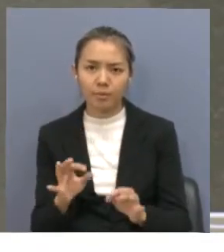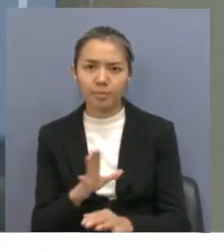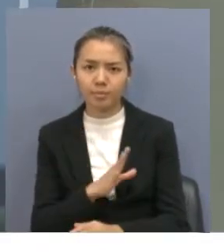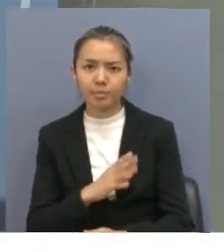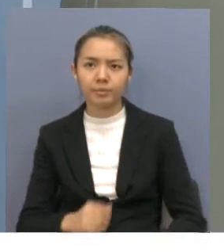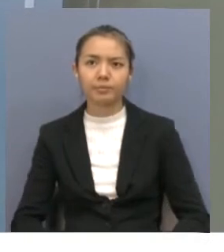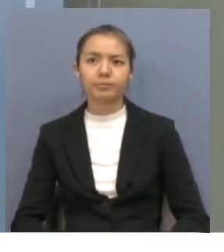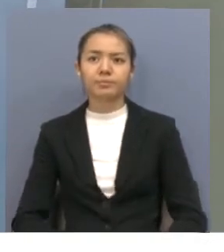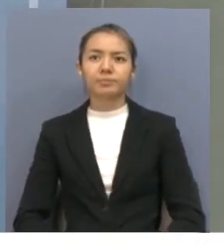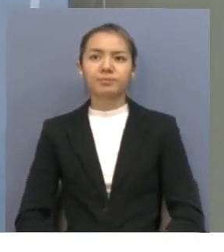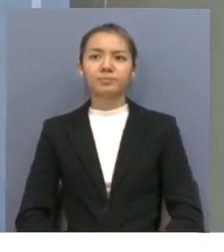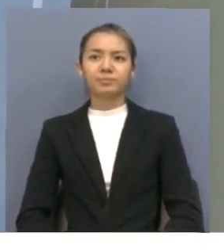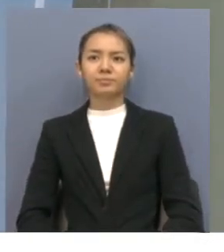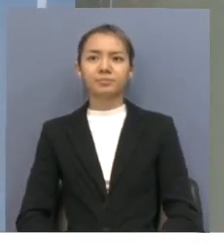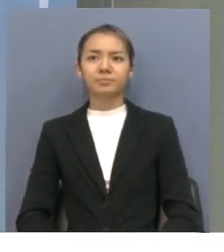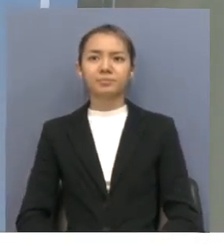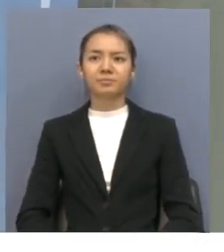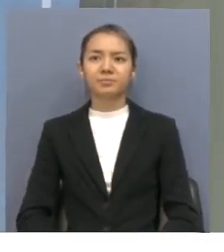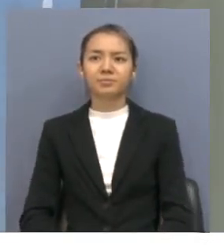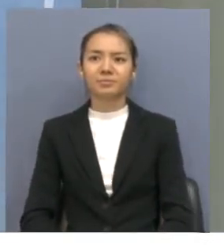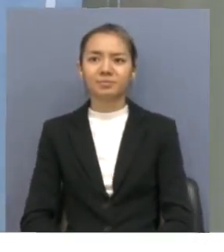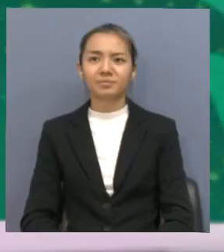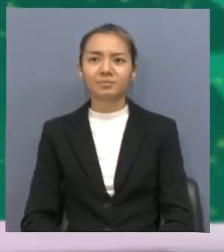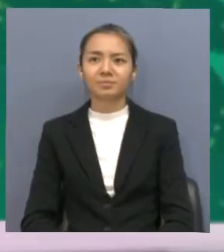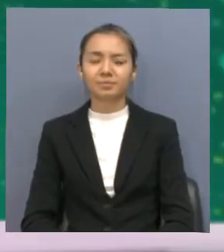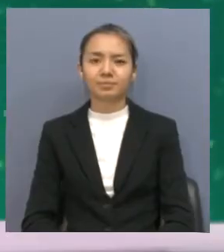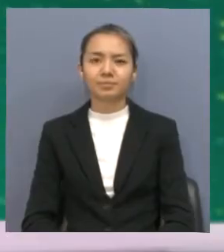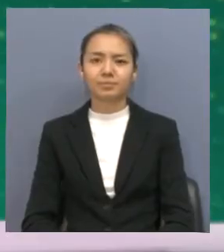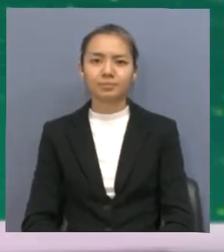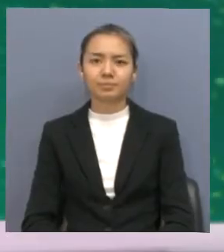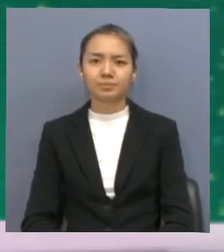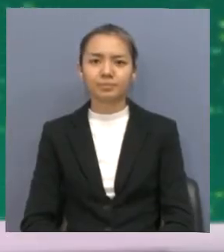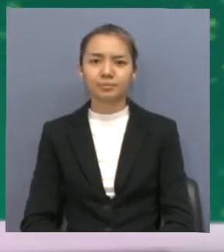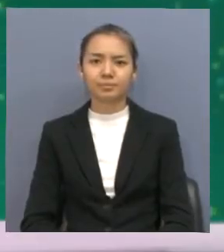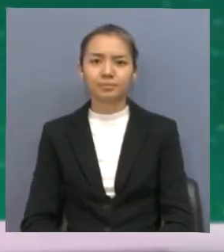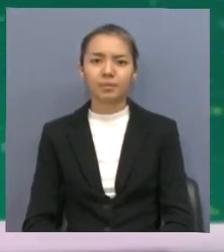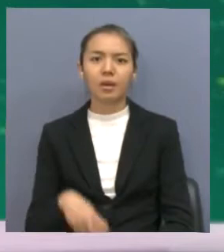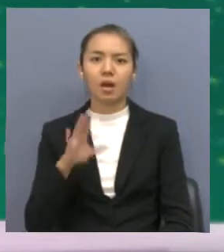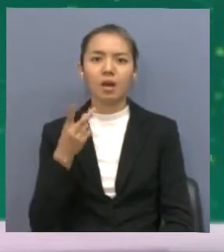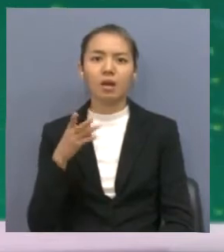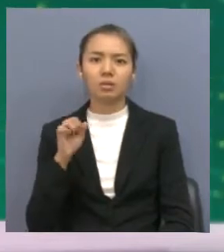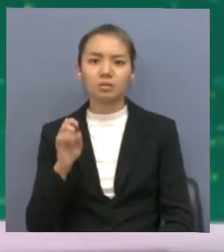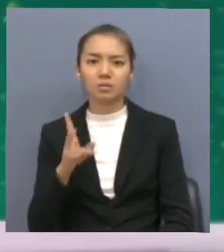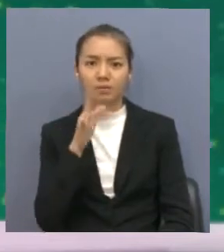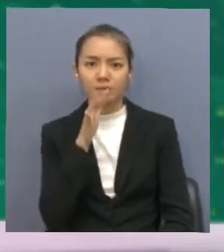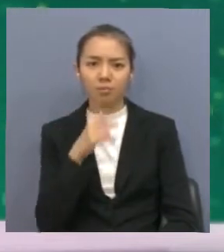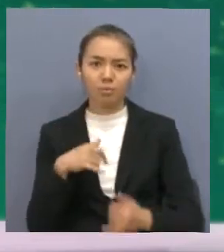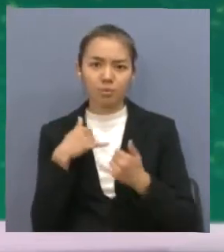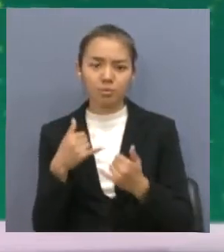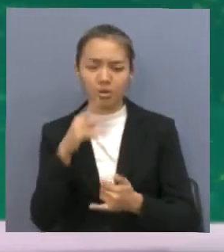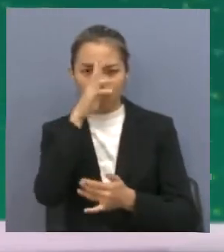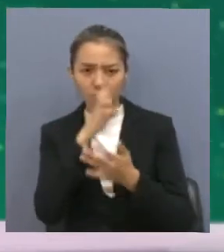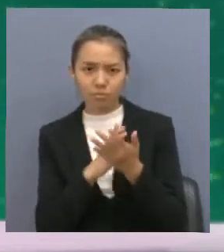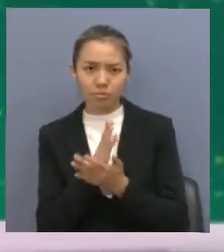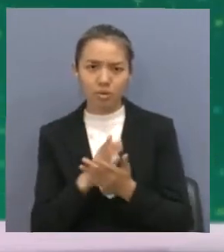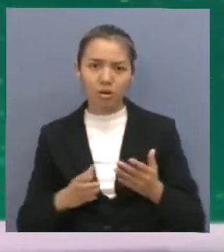Айгүл Бекетқызы, Ермек Махметов, Жамбыл Балтаев, Көкше ақпарат. Карантин кезінде азаматтарға арналған үкімет